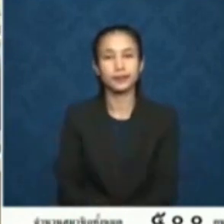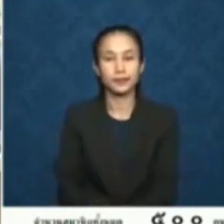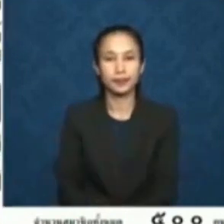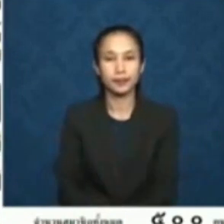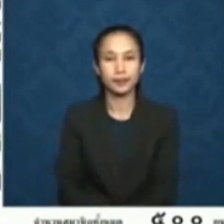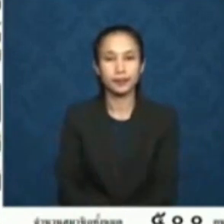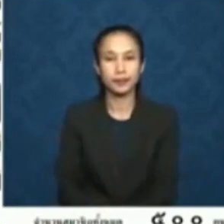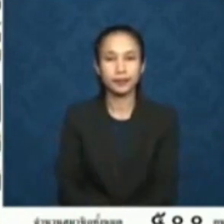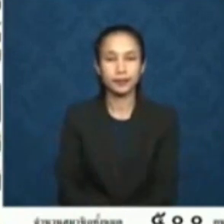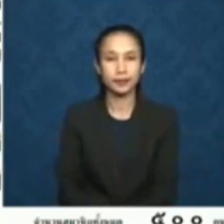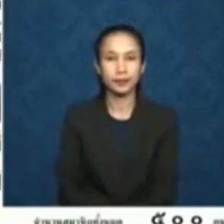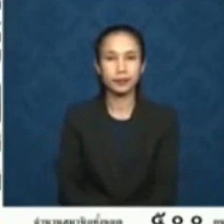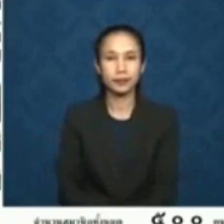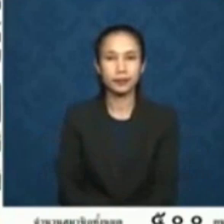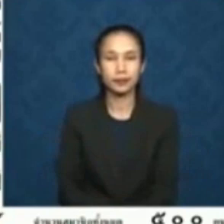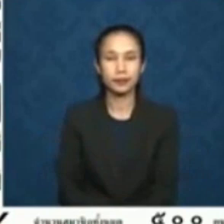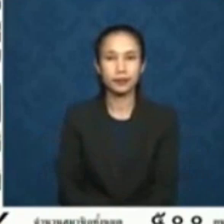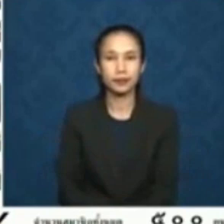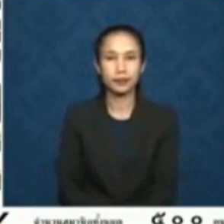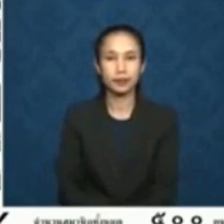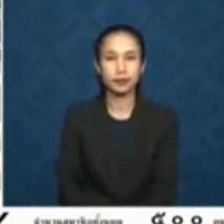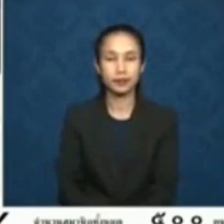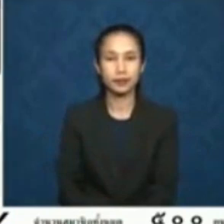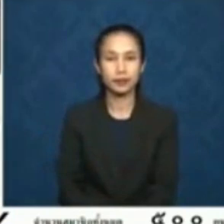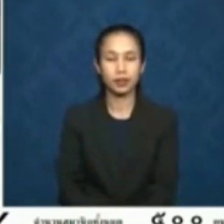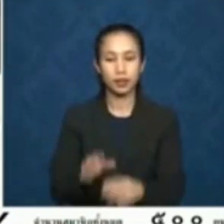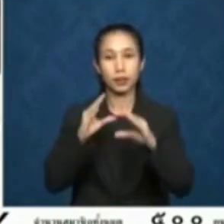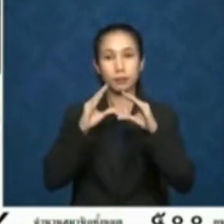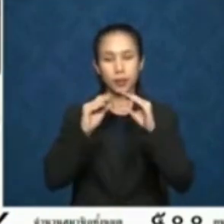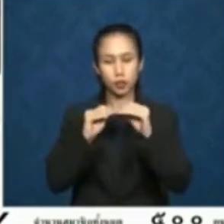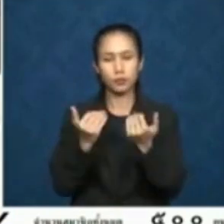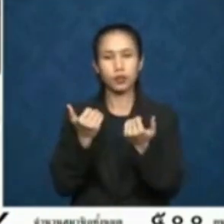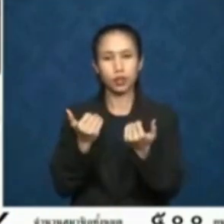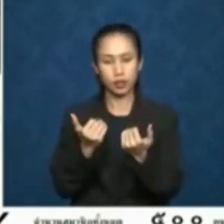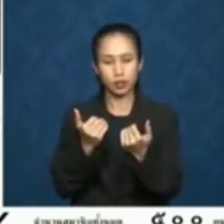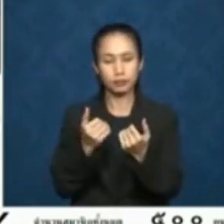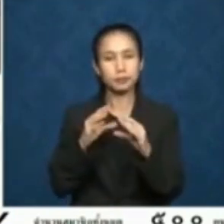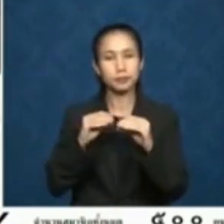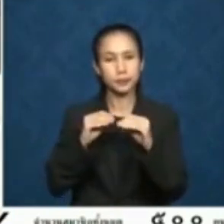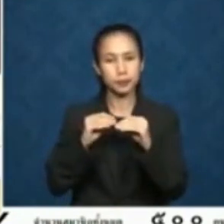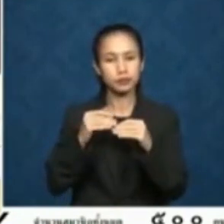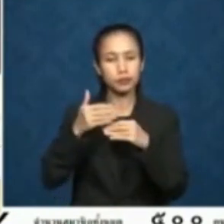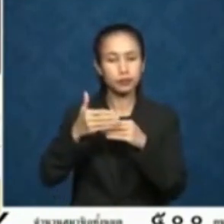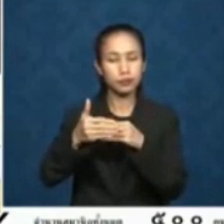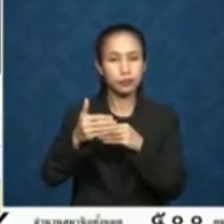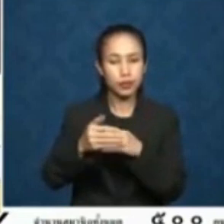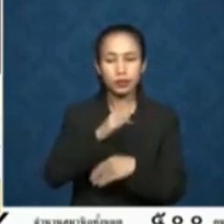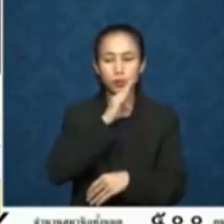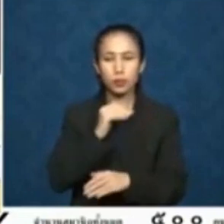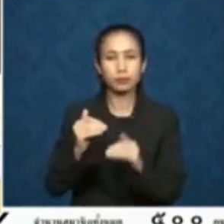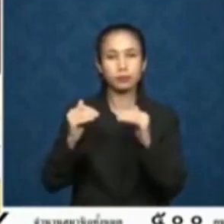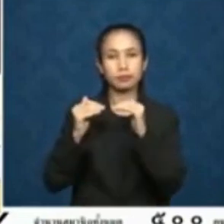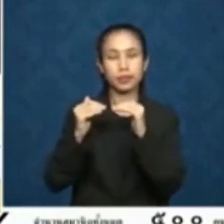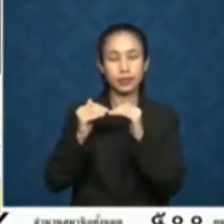ก่อนที่เราจะลงมติกันครับขอบพระคุณครับ ครับคือต้องขออนุญาตด้วยนะครับเพราะว่าการประชุมมันเดินมาถึงตรงนี้แล้วเนี่ย